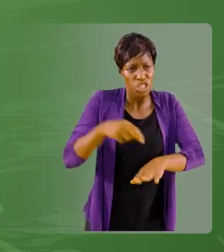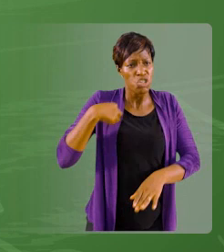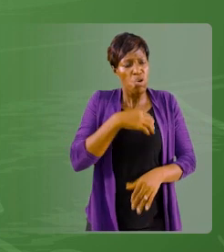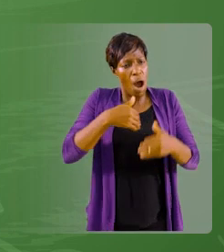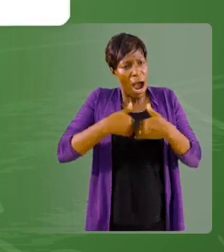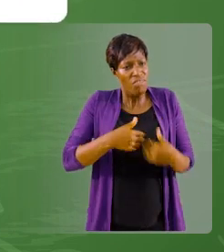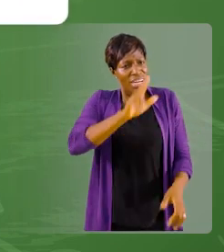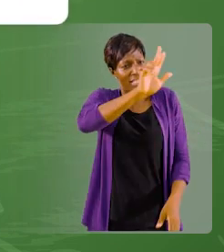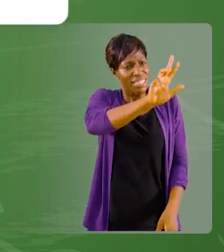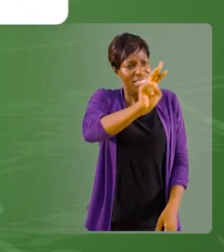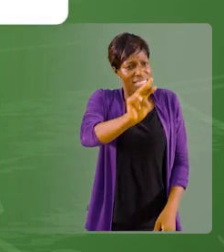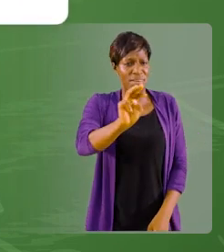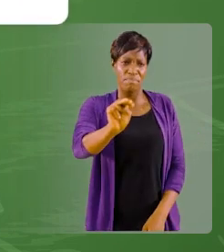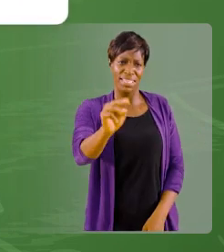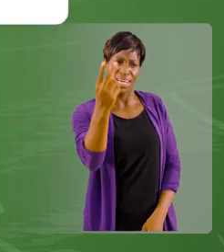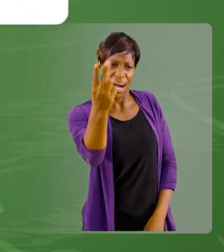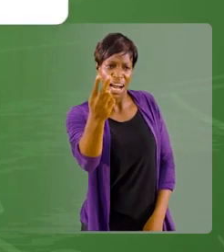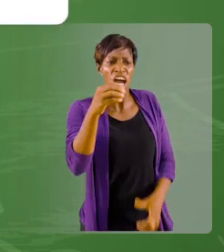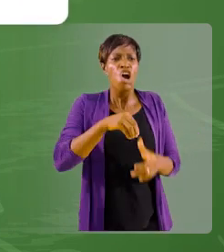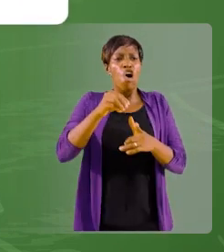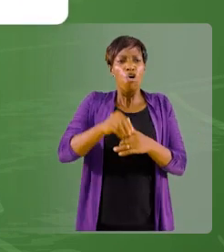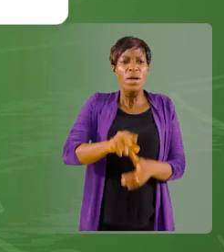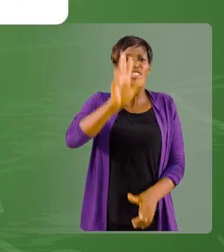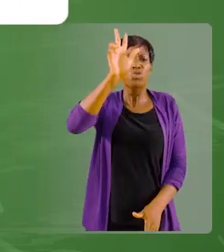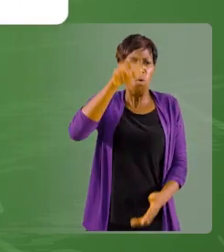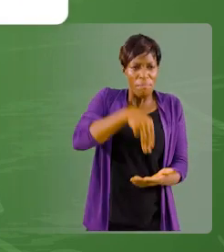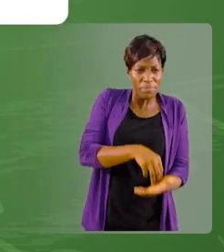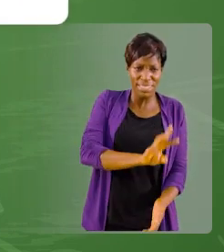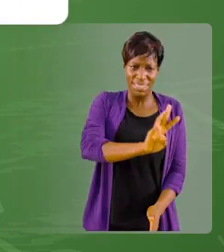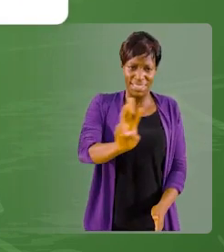carrés ou 3600 décimètres carrés.